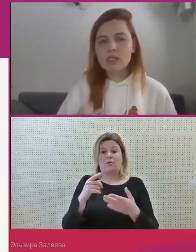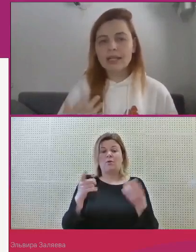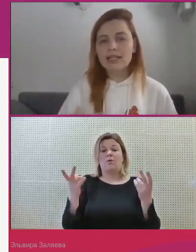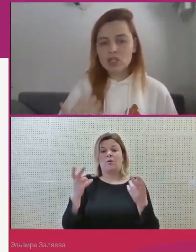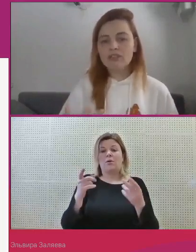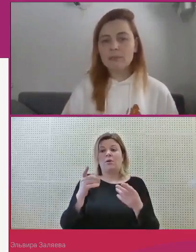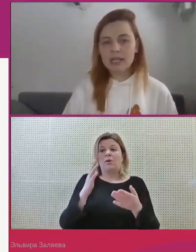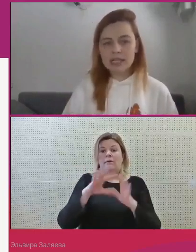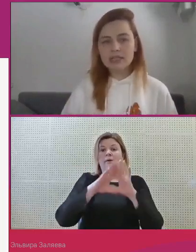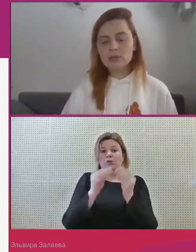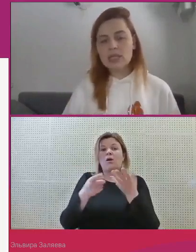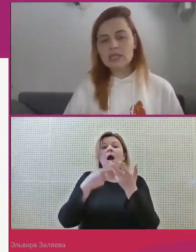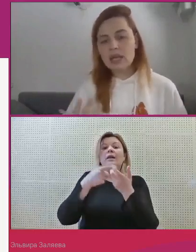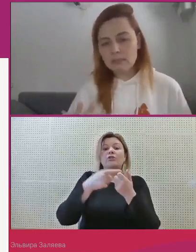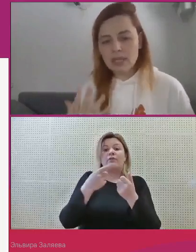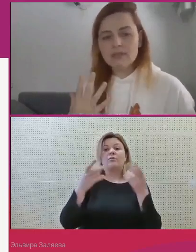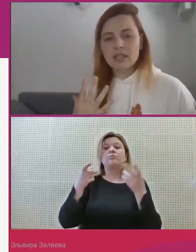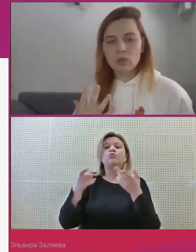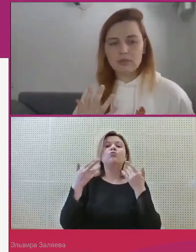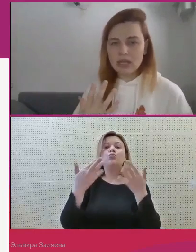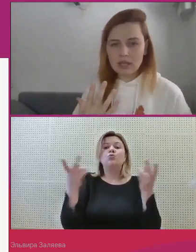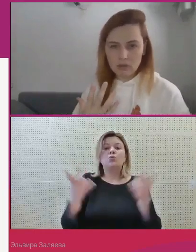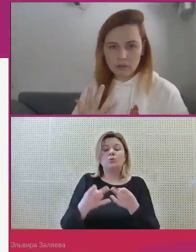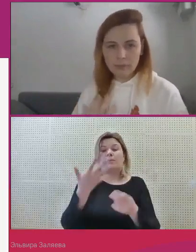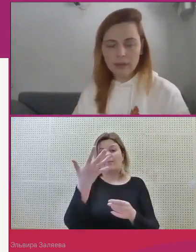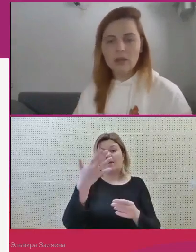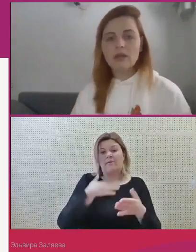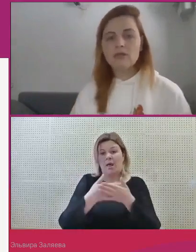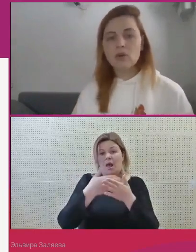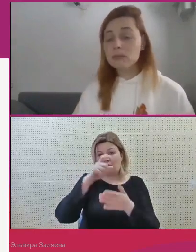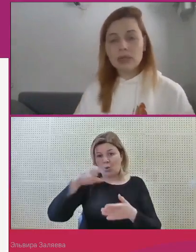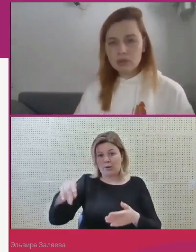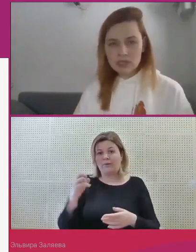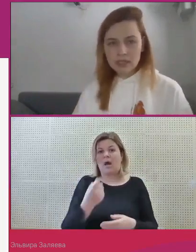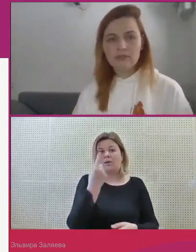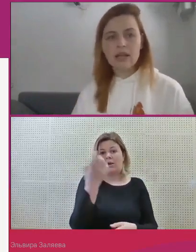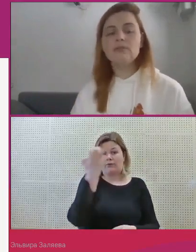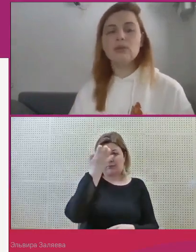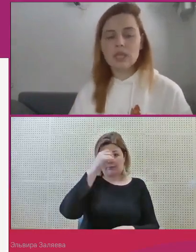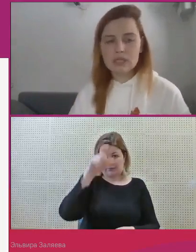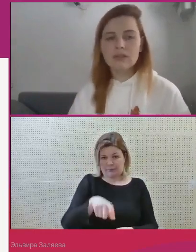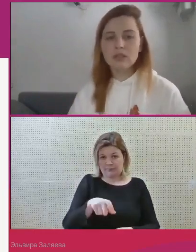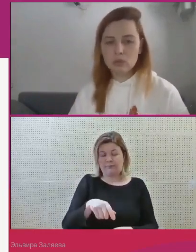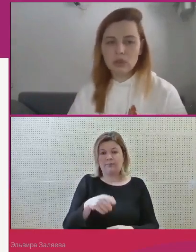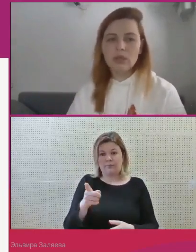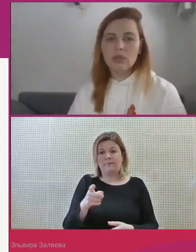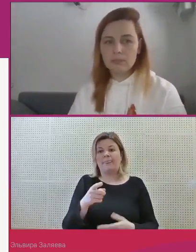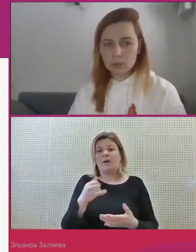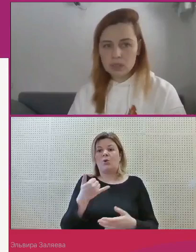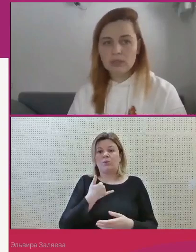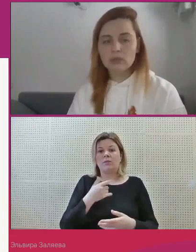одновременно. Просто количественный показатель у нас на 5 волонтеров на одного. Вот. И мы его не закрываем, и у нас